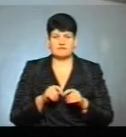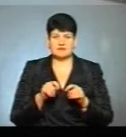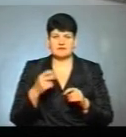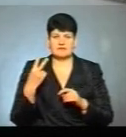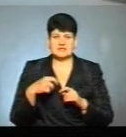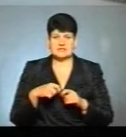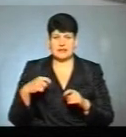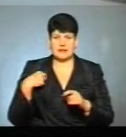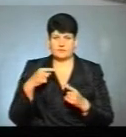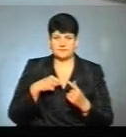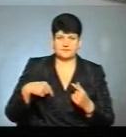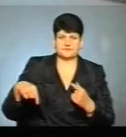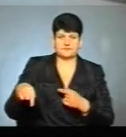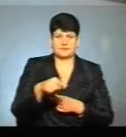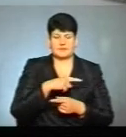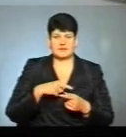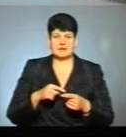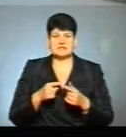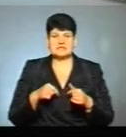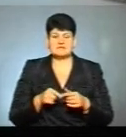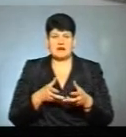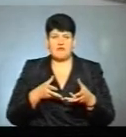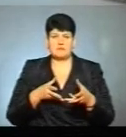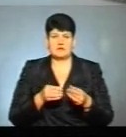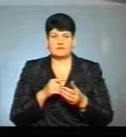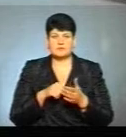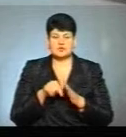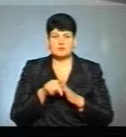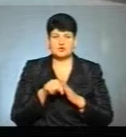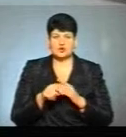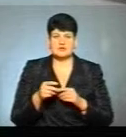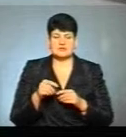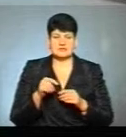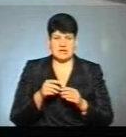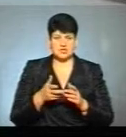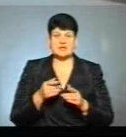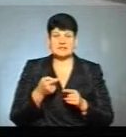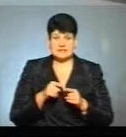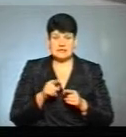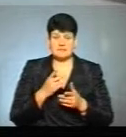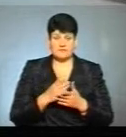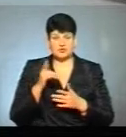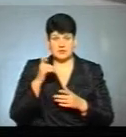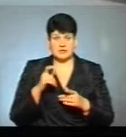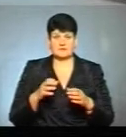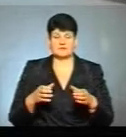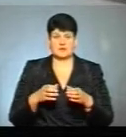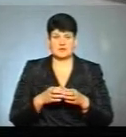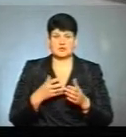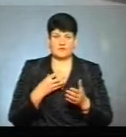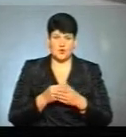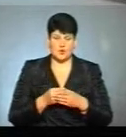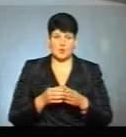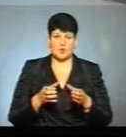20 кілометрів навколо Чорткова – це сфера впливу міста обласного значення. Відповідно, на цій території спочатку мав би Чортків сформувати свою об'єднану